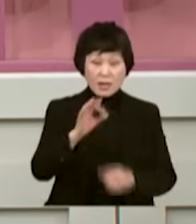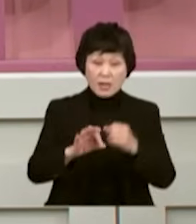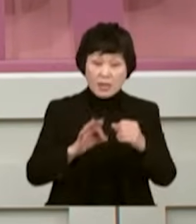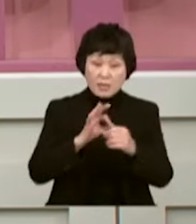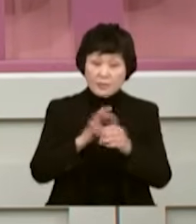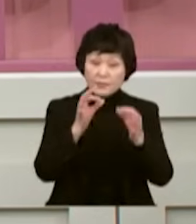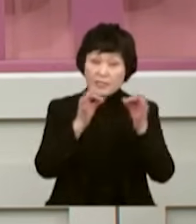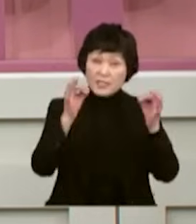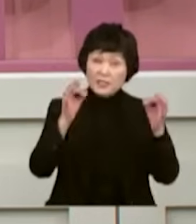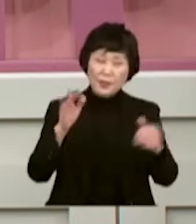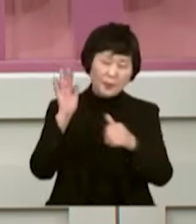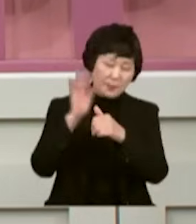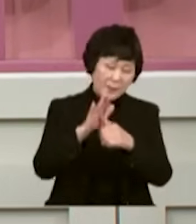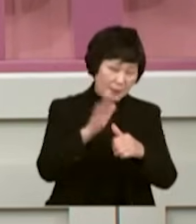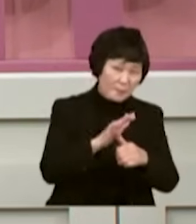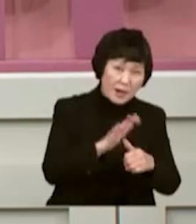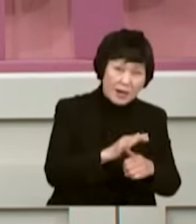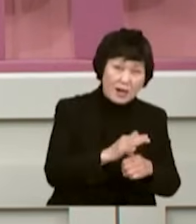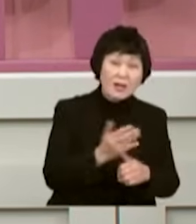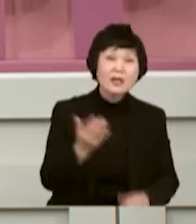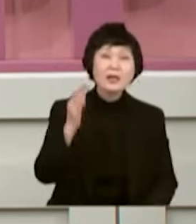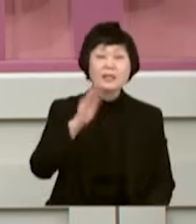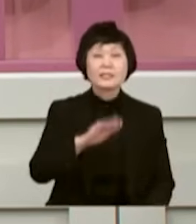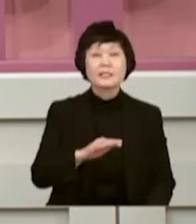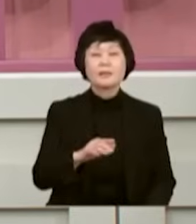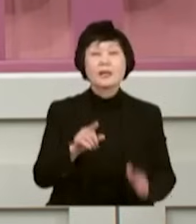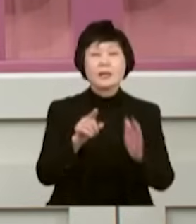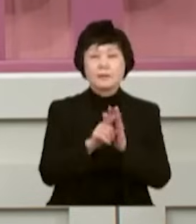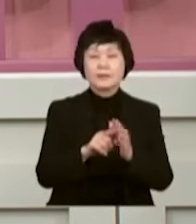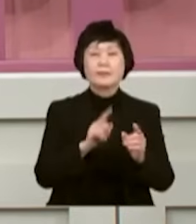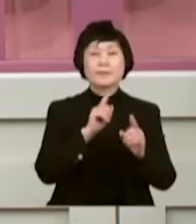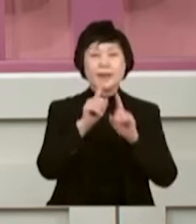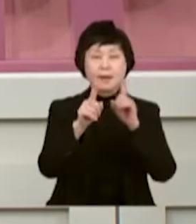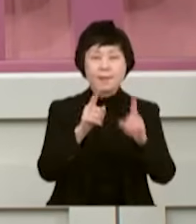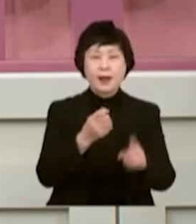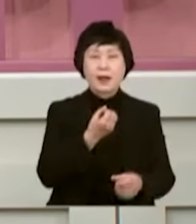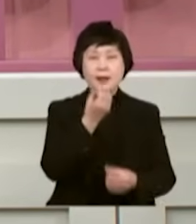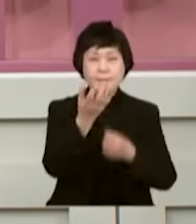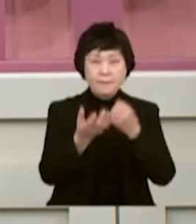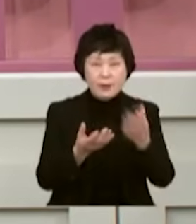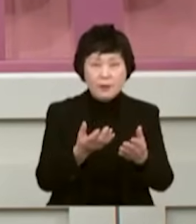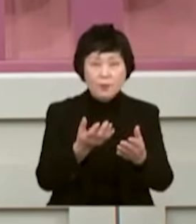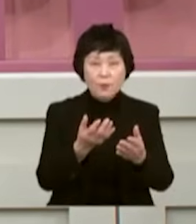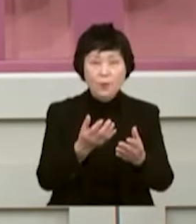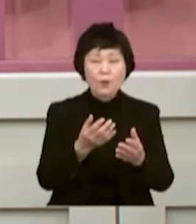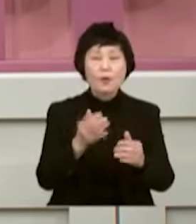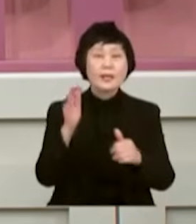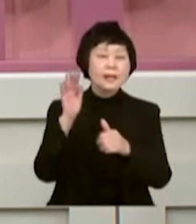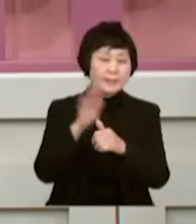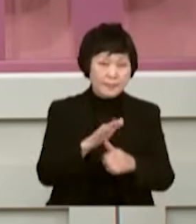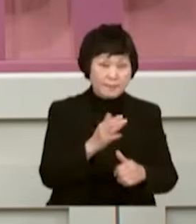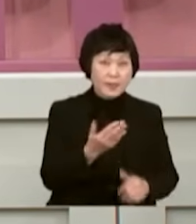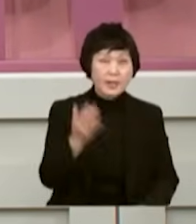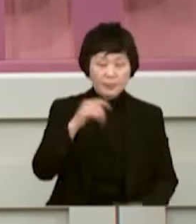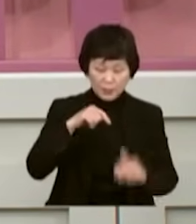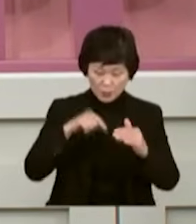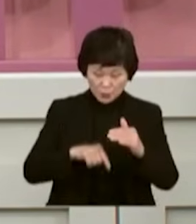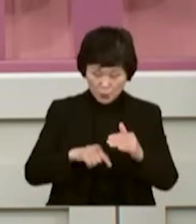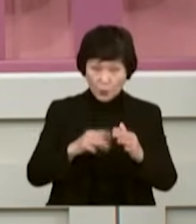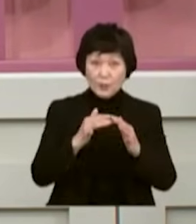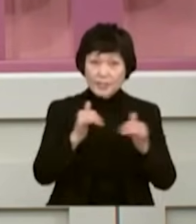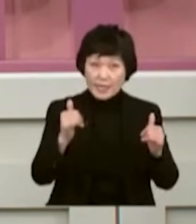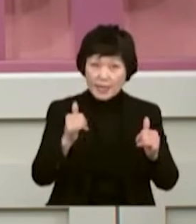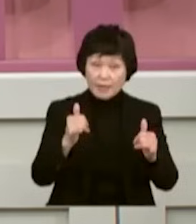안 됐지만 믿음의 말을 하고 기도를 했어요. 나는 계속 실패자였지만 그러나 내 속사람은 눈에 보이지